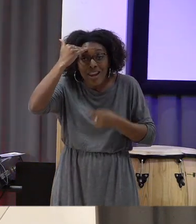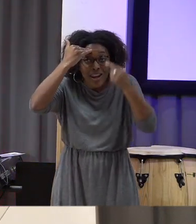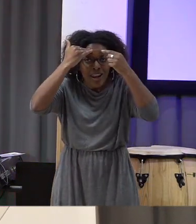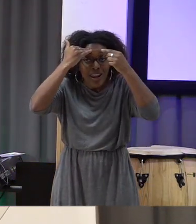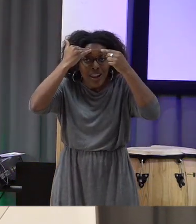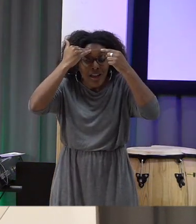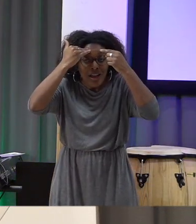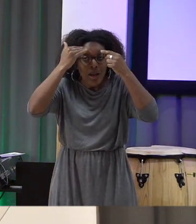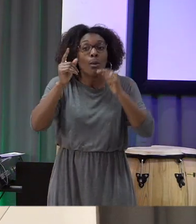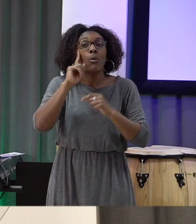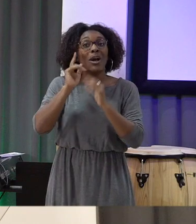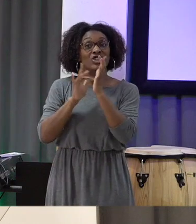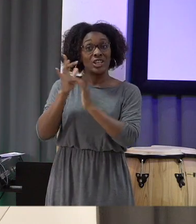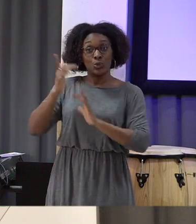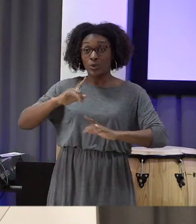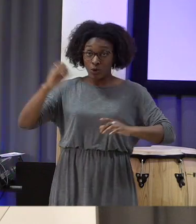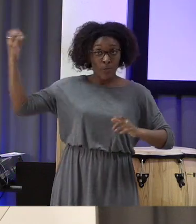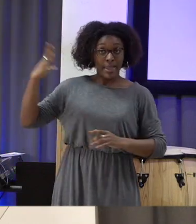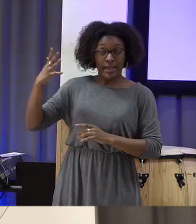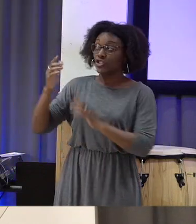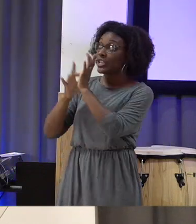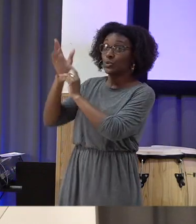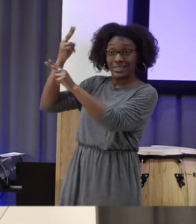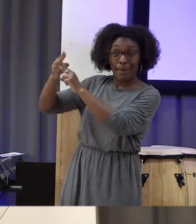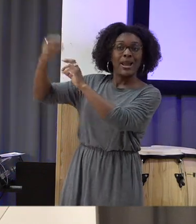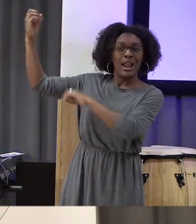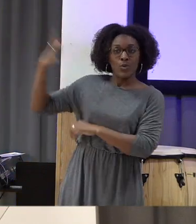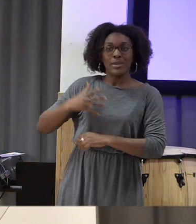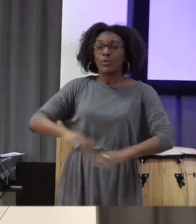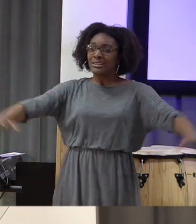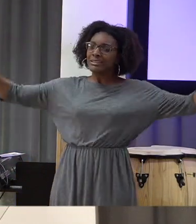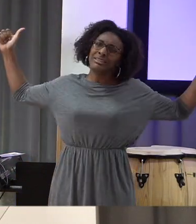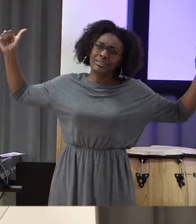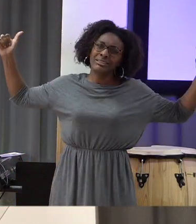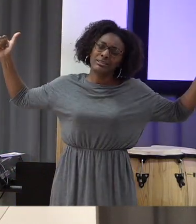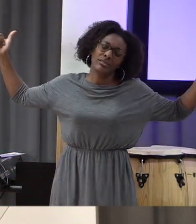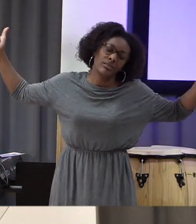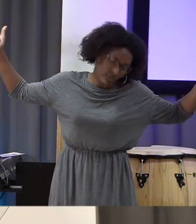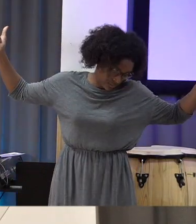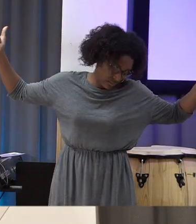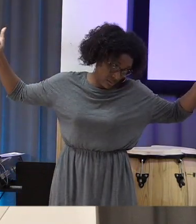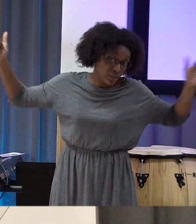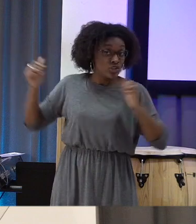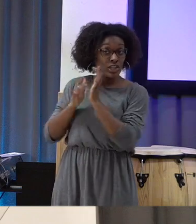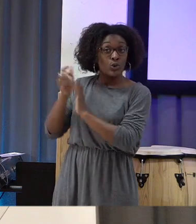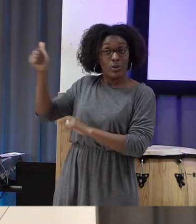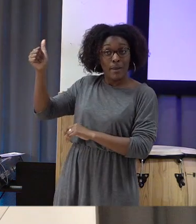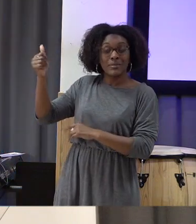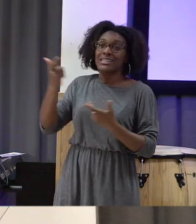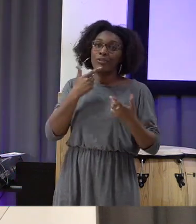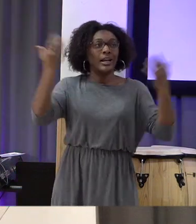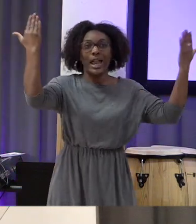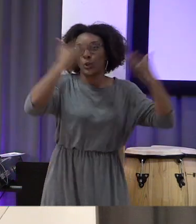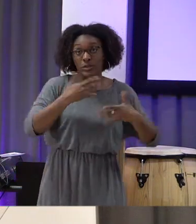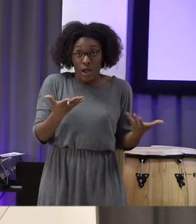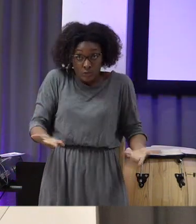qui est la lumière a été crucifié à la croix. Nuit qui prendra fin dans